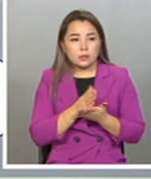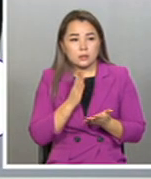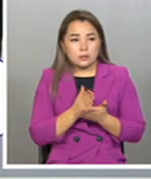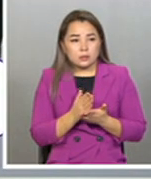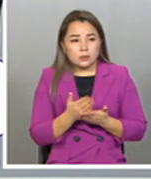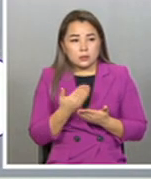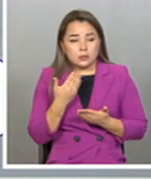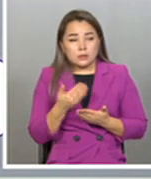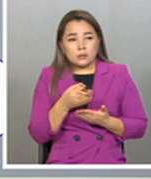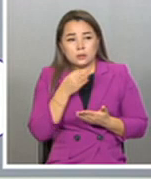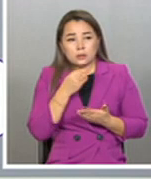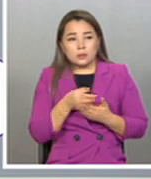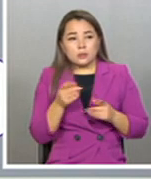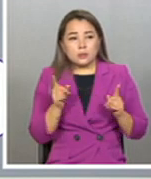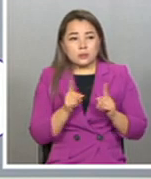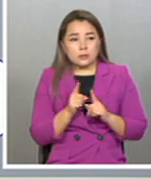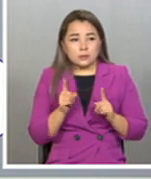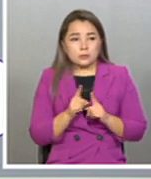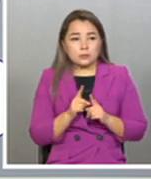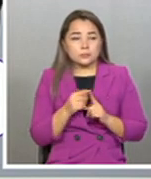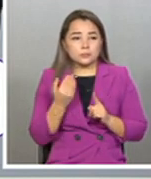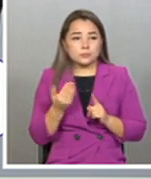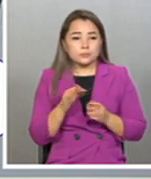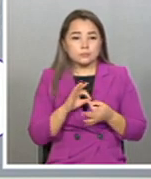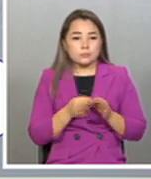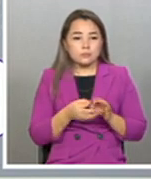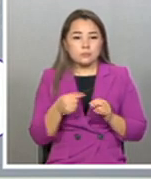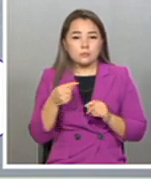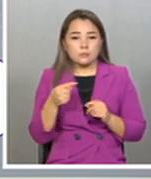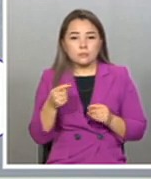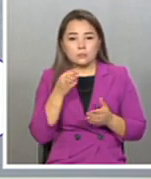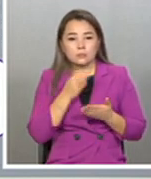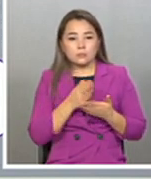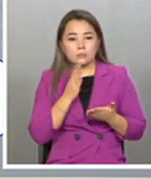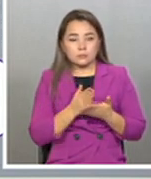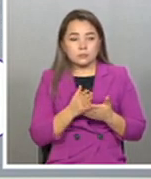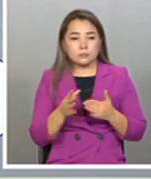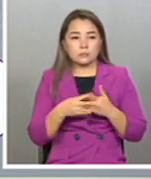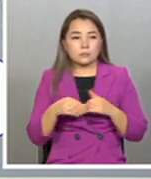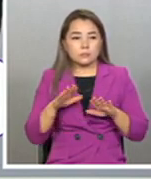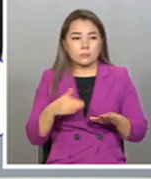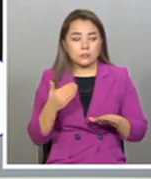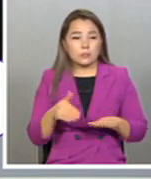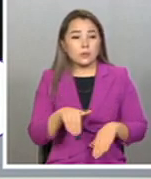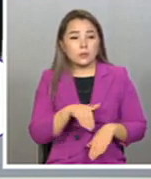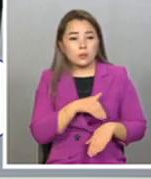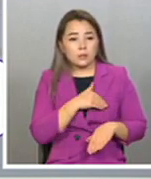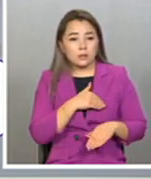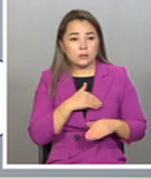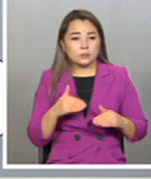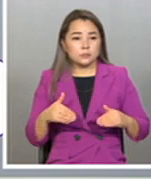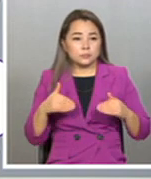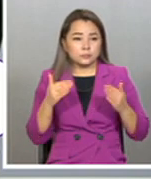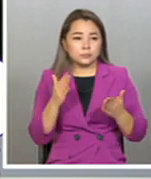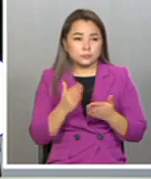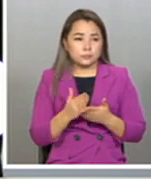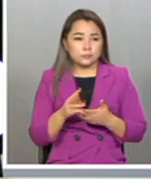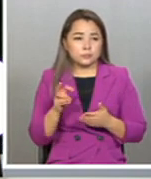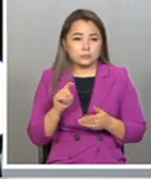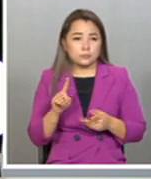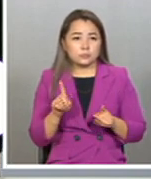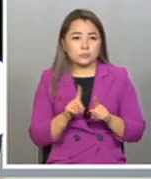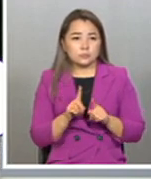береді. Жылуды кері өткізбейді. Жер бетінде температура көтеріледі. Мұздықтардың еруіне